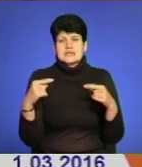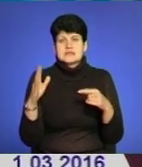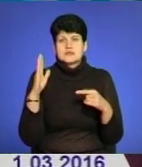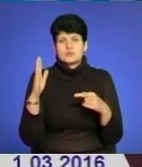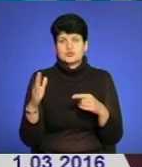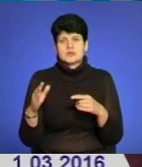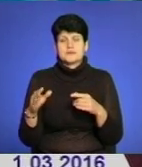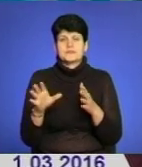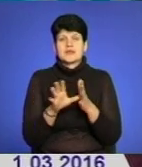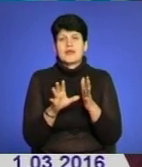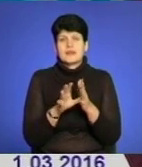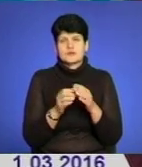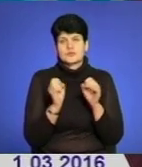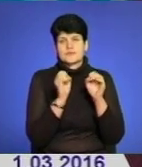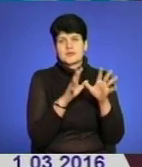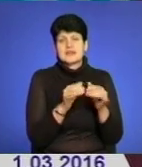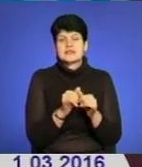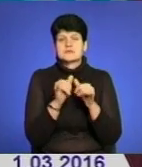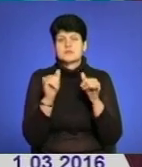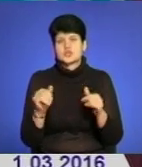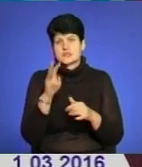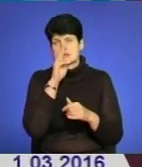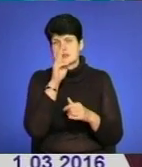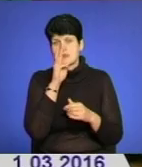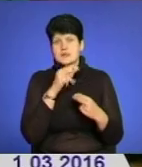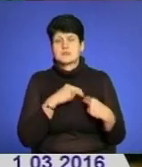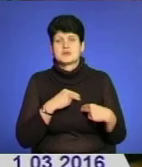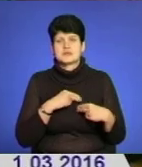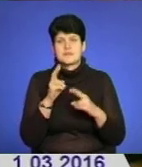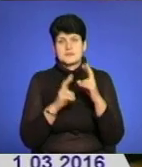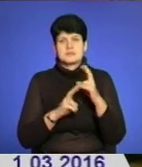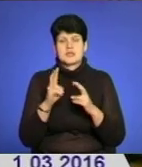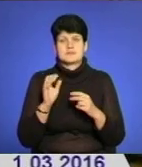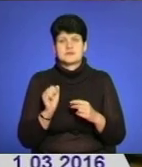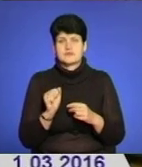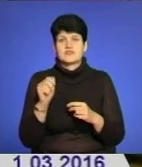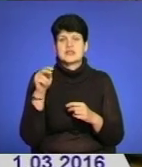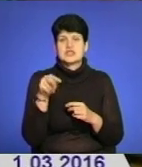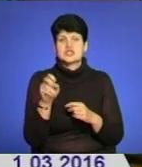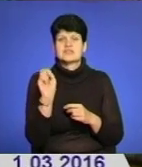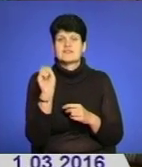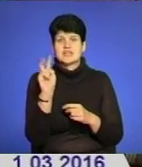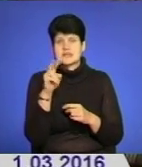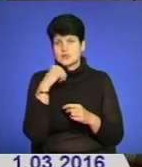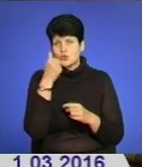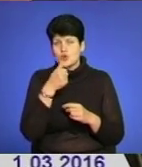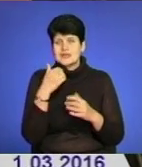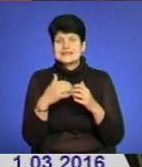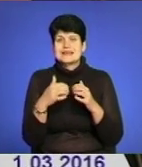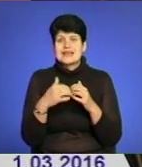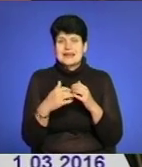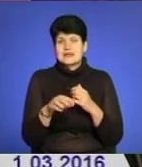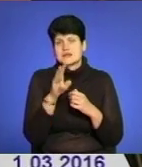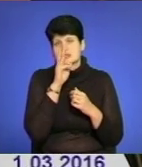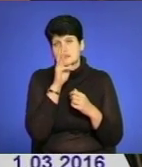ж, на електроенергію, а також на збільшення зарплати працівникам підприємства. З 2012 року середня